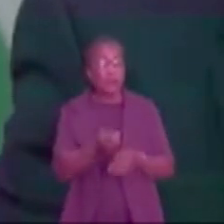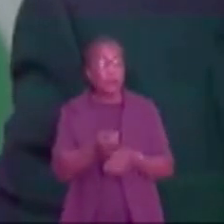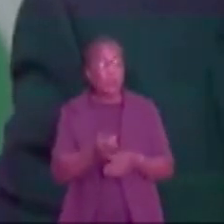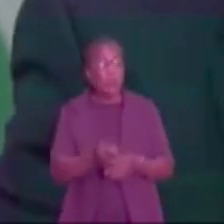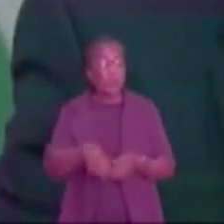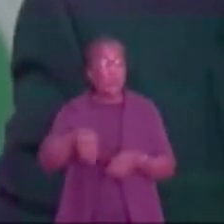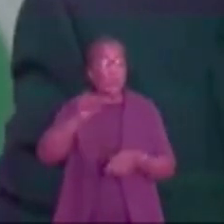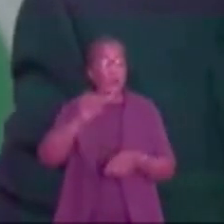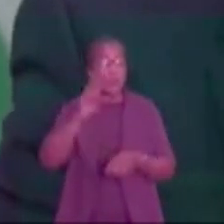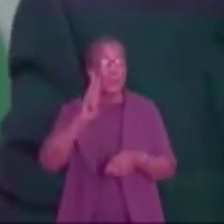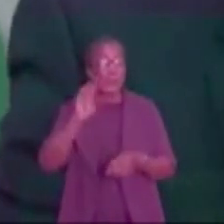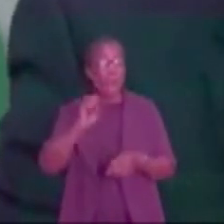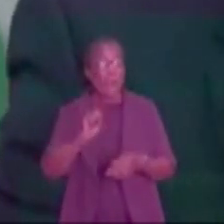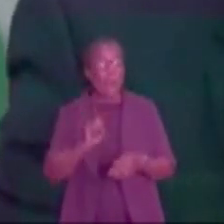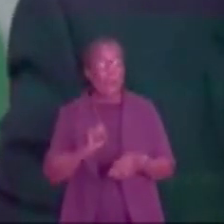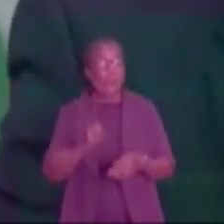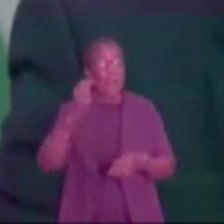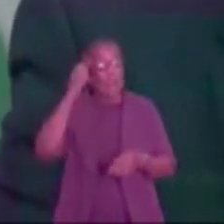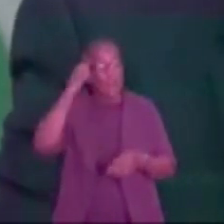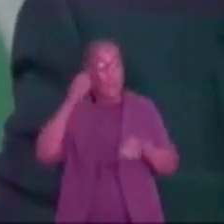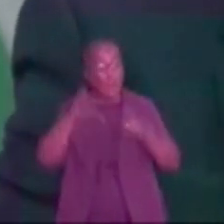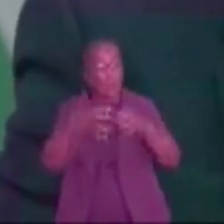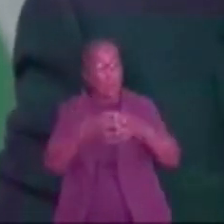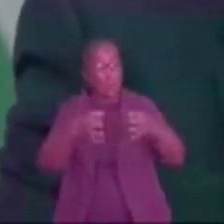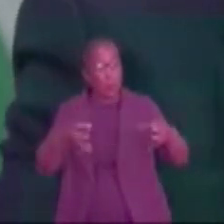het ABS en het Planbureau,